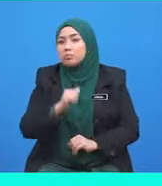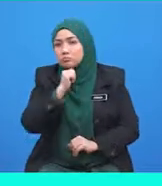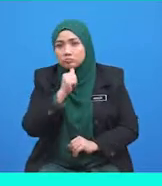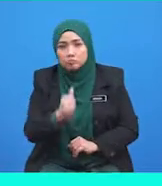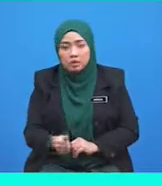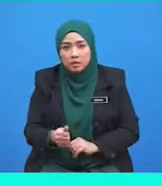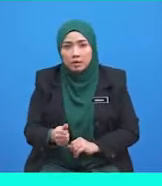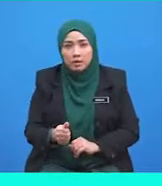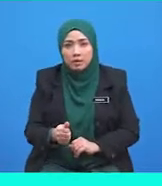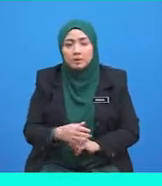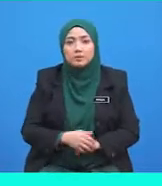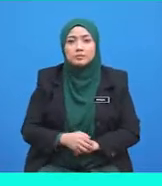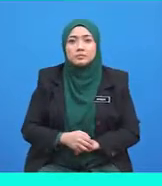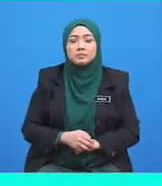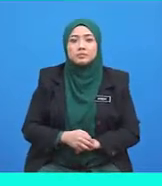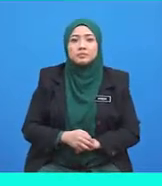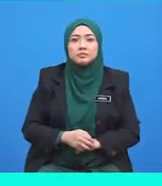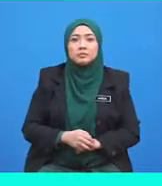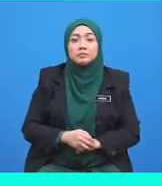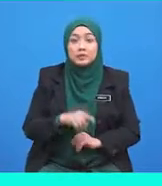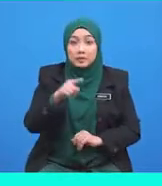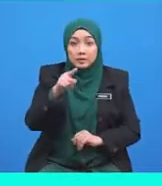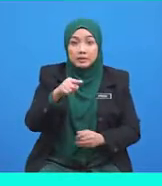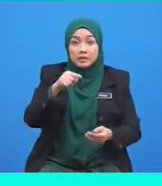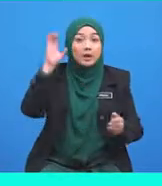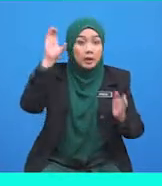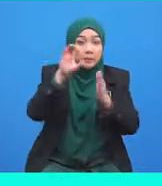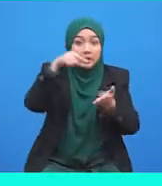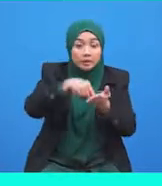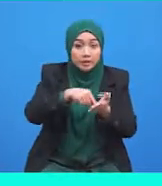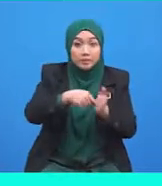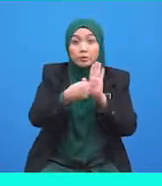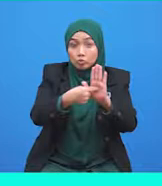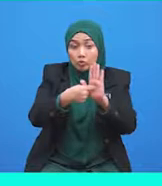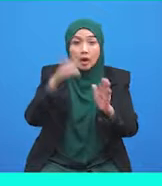Bukan. Peralatan ini adalah mesin pemotong dan menghiris daging.